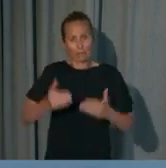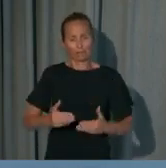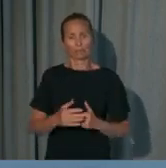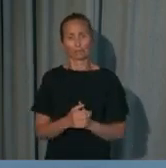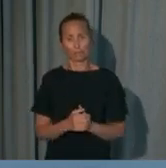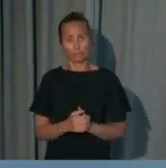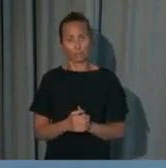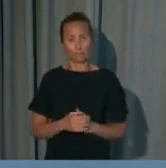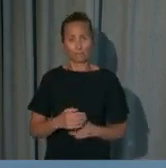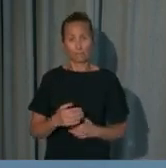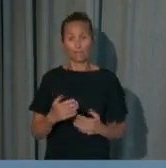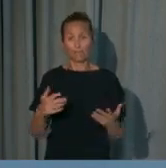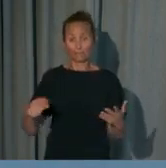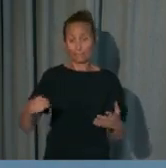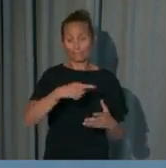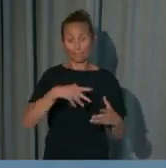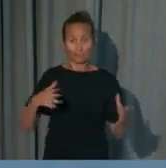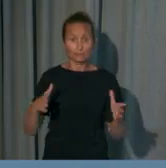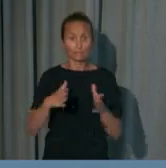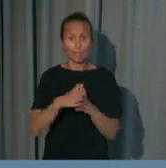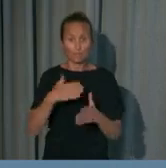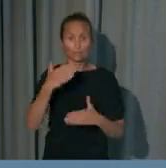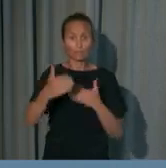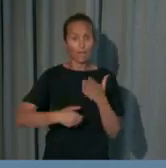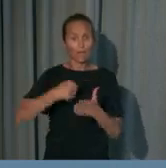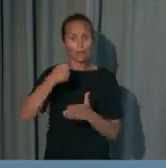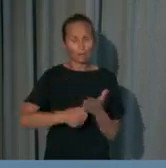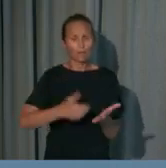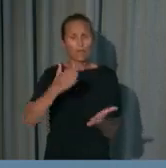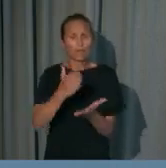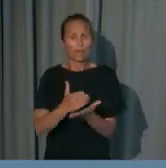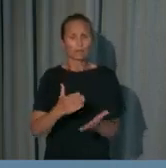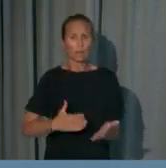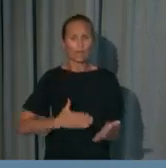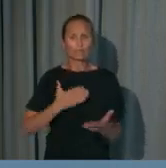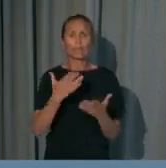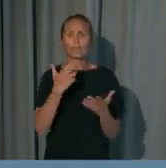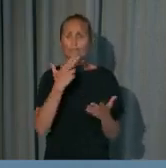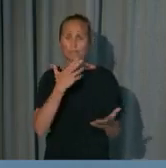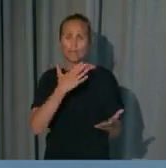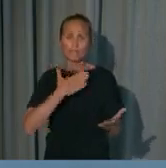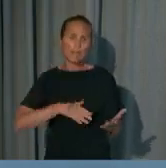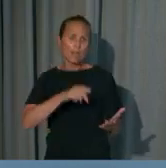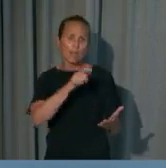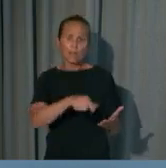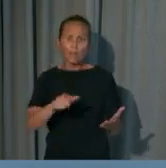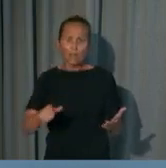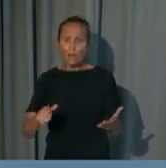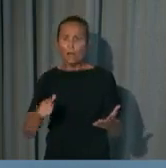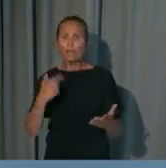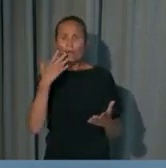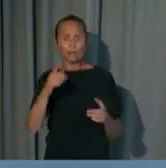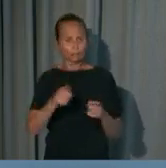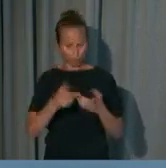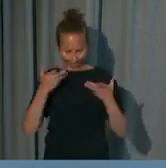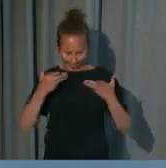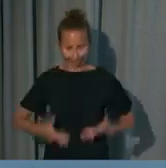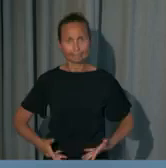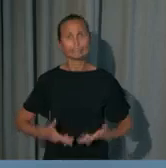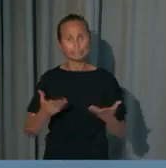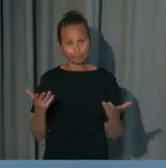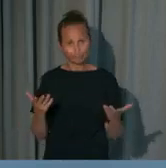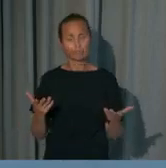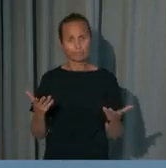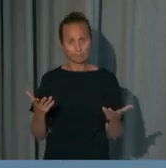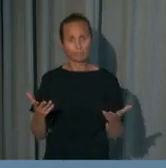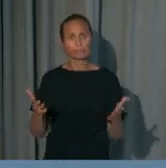Vi skal sammen fortsette kampen for retten til å elske den man vil og være den man er. Og